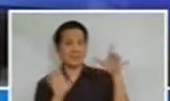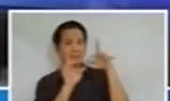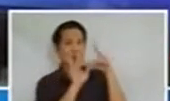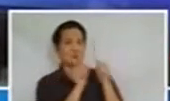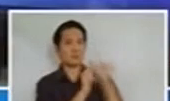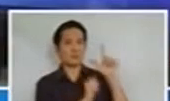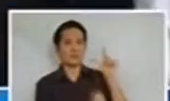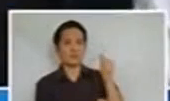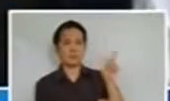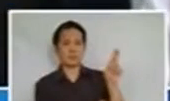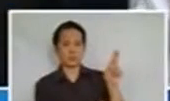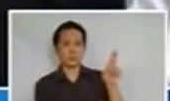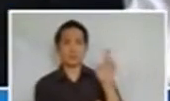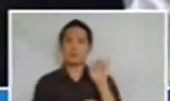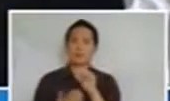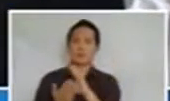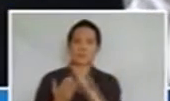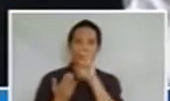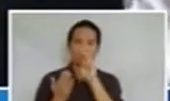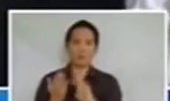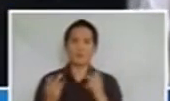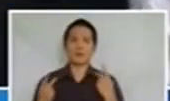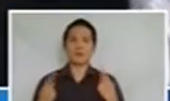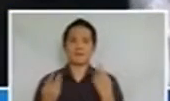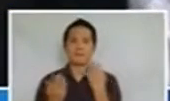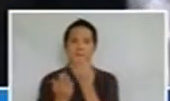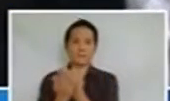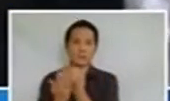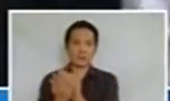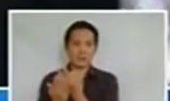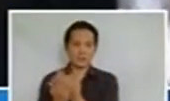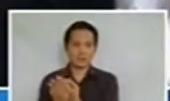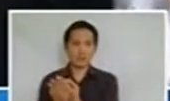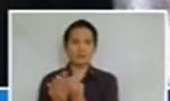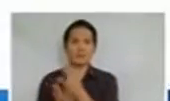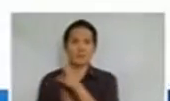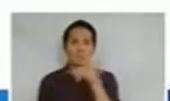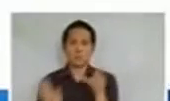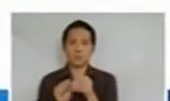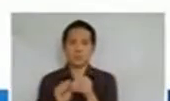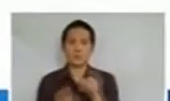studio. Maraming salamat, Zarina Lusuegro.